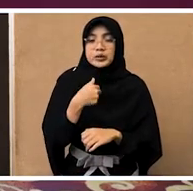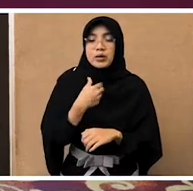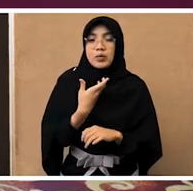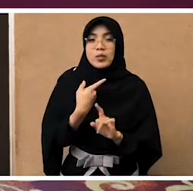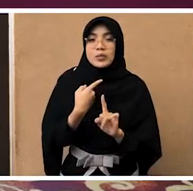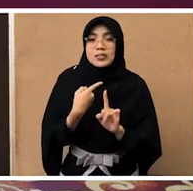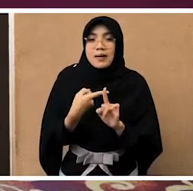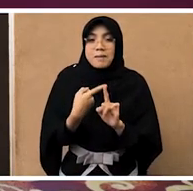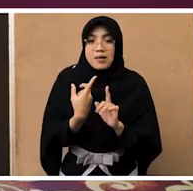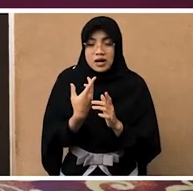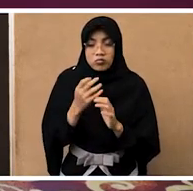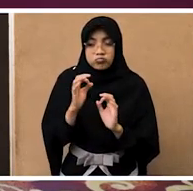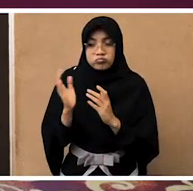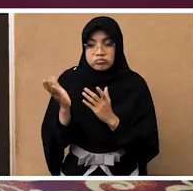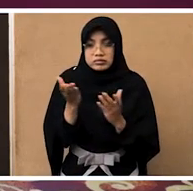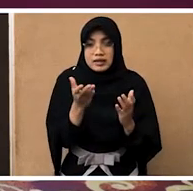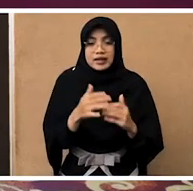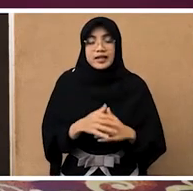nambahin